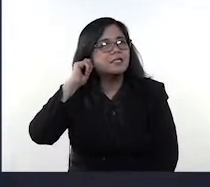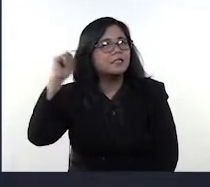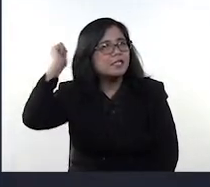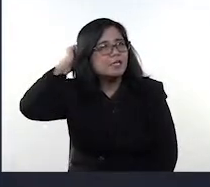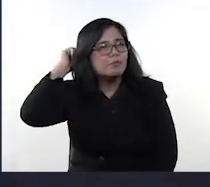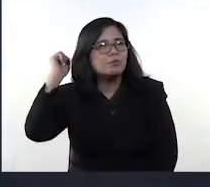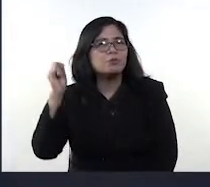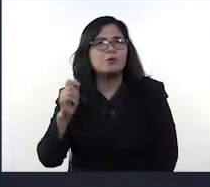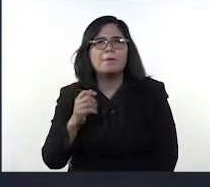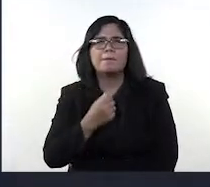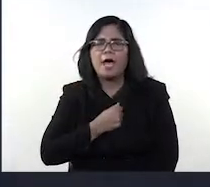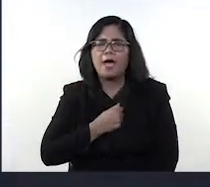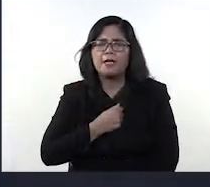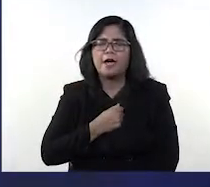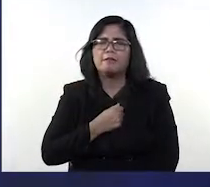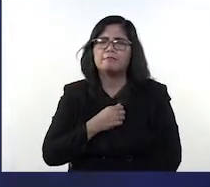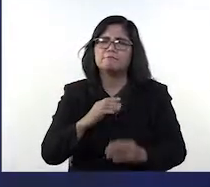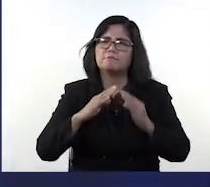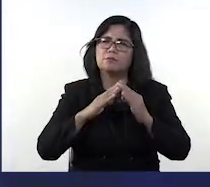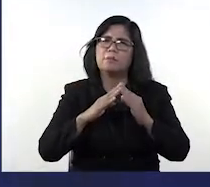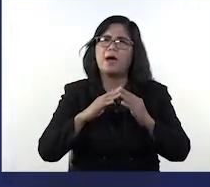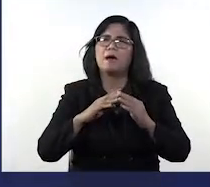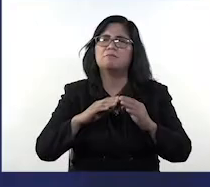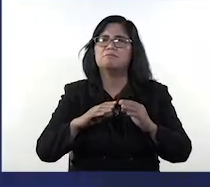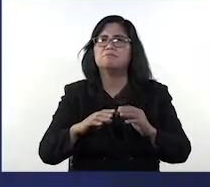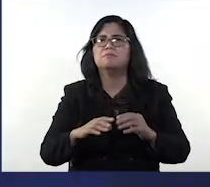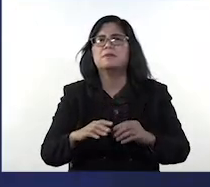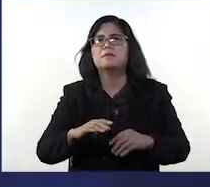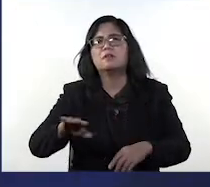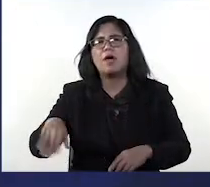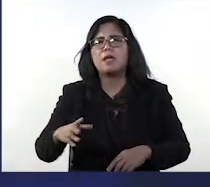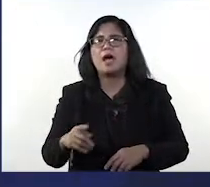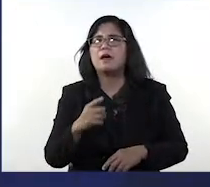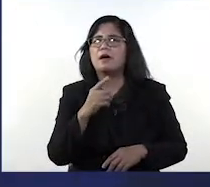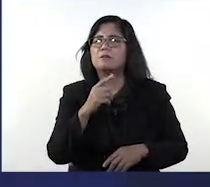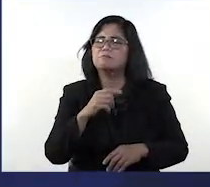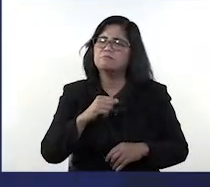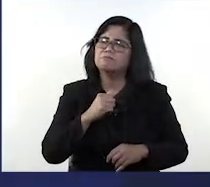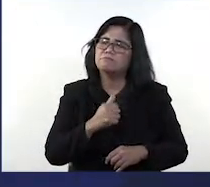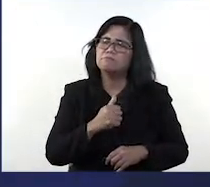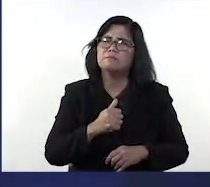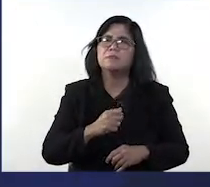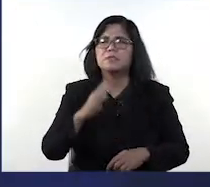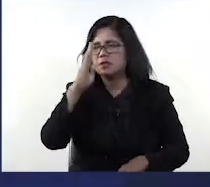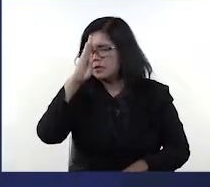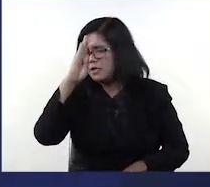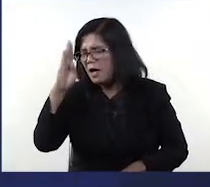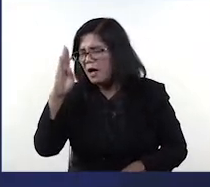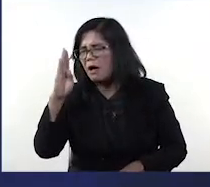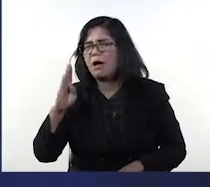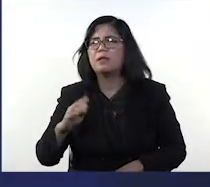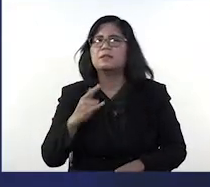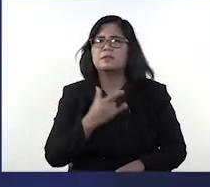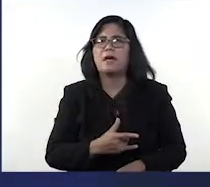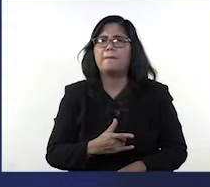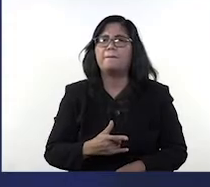agar tidak terjadi perceraian Saya beri nama pahlawan saya berinama kopra jurit Kalau engkau berkorban demi utuhnya rumah tanggamu